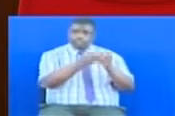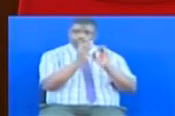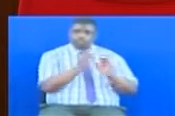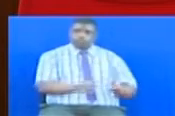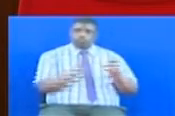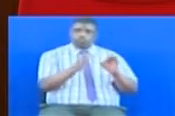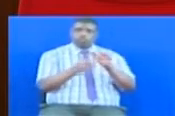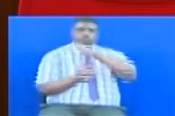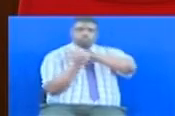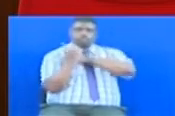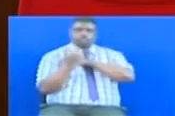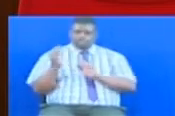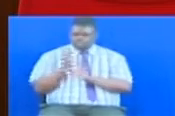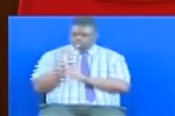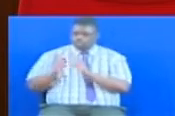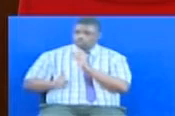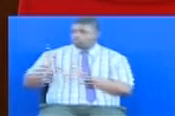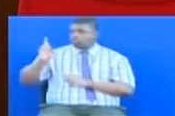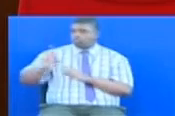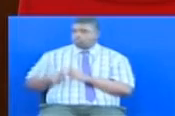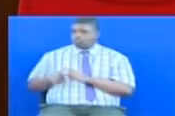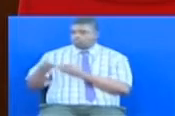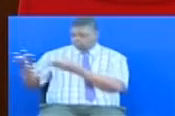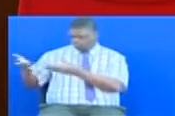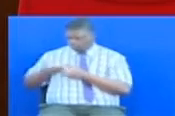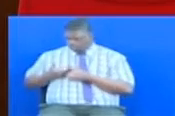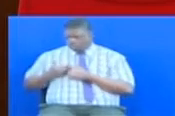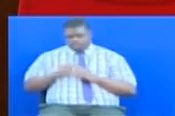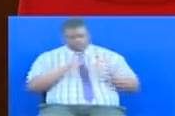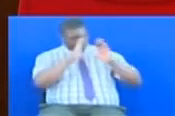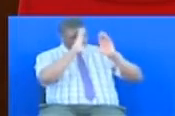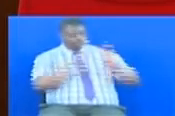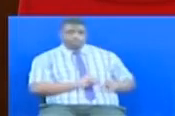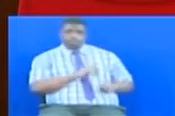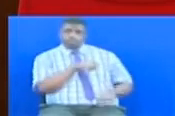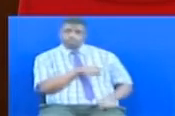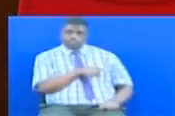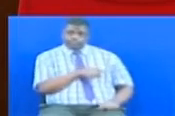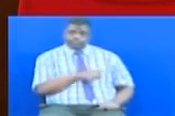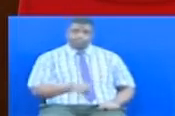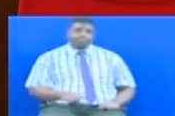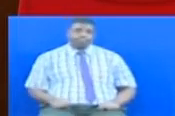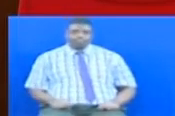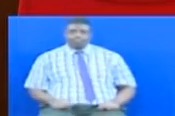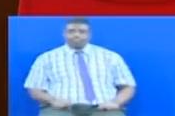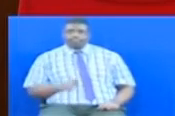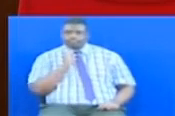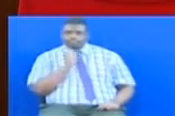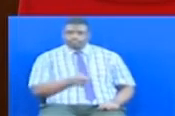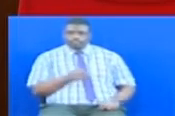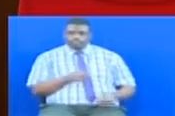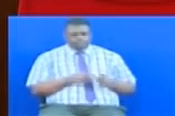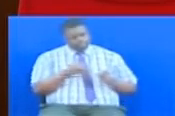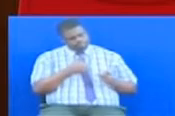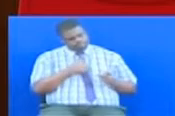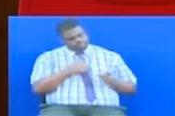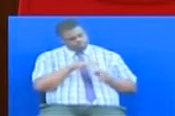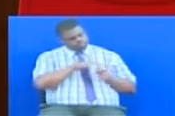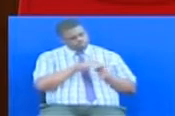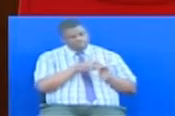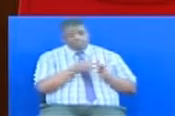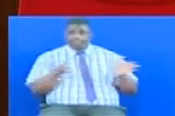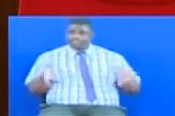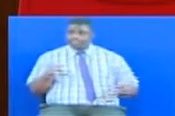ya juu. Leo hii tumepokea hizi ripoti. Mheshimiwa Naibu Spika, na mimi nitumie nafasi ni